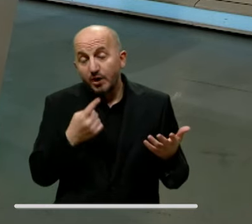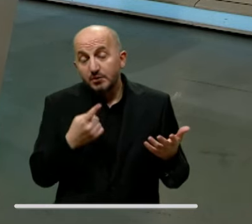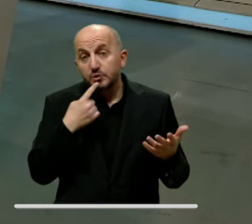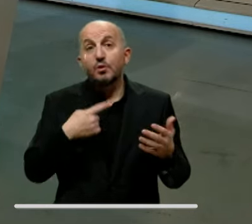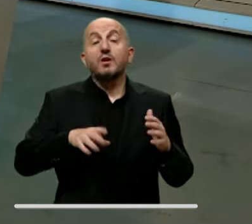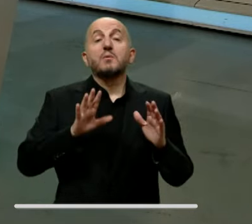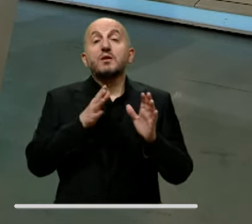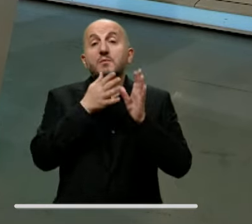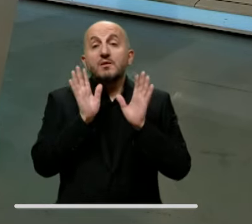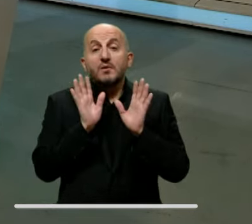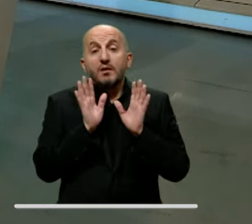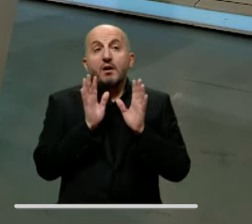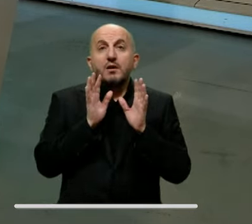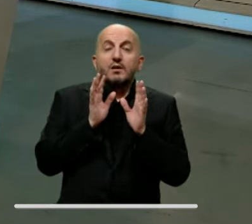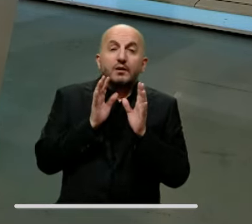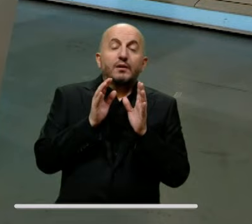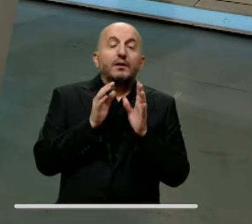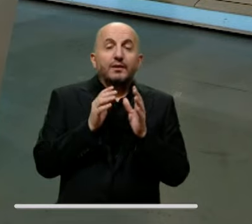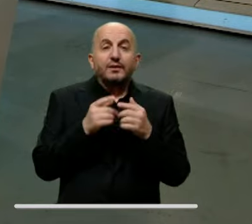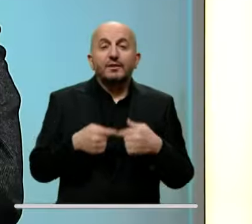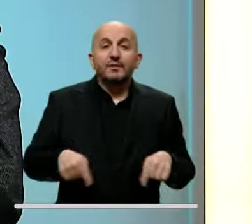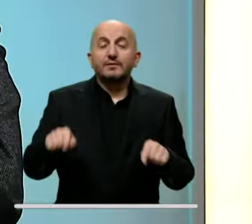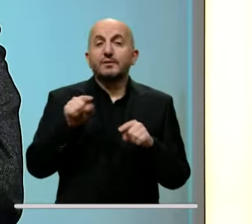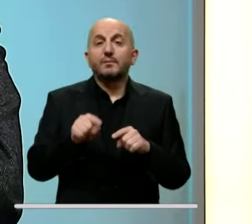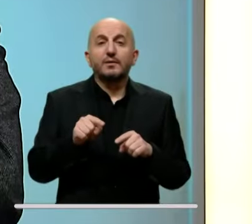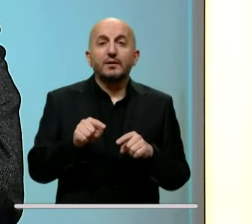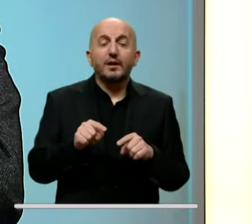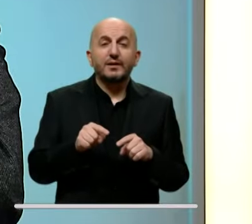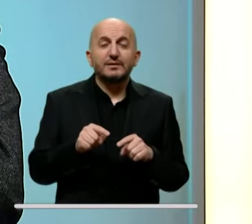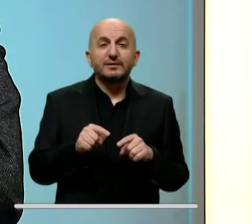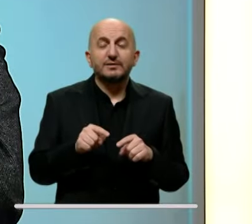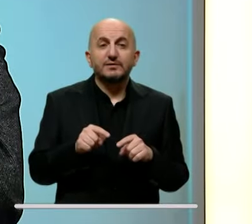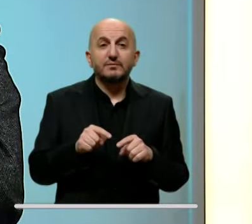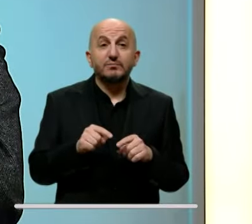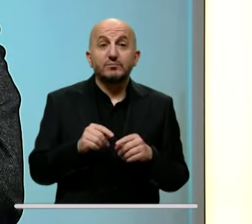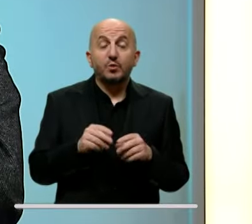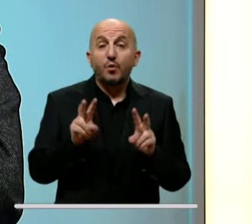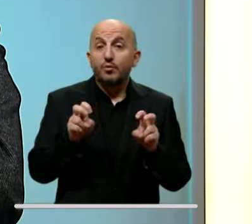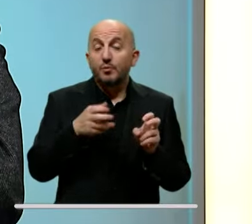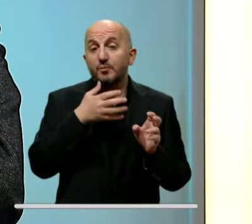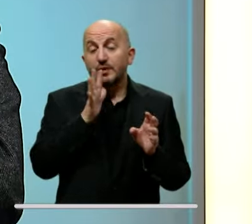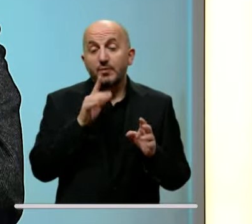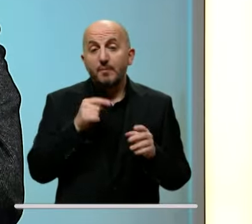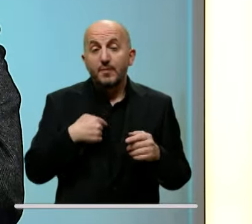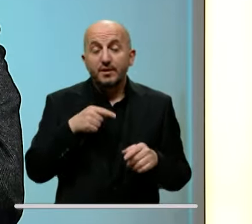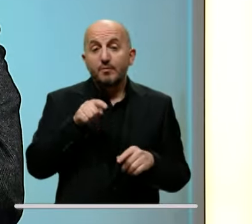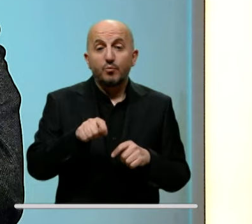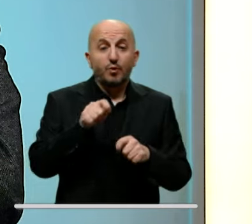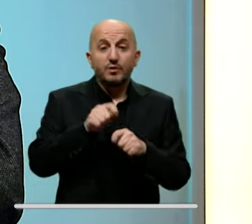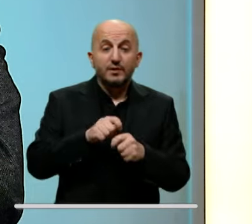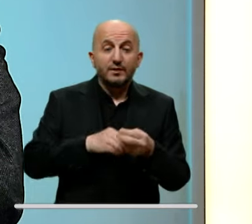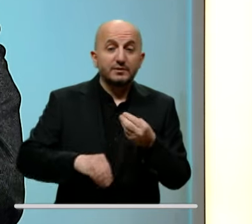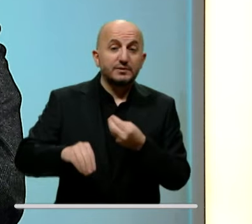bilmiyorum bizi burada şey yaptılar Bir onurum kırılmadı ama ben hiç meseleyi Biliyorum benim bu yaptığım Hac